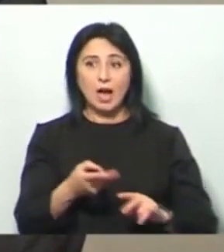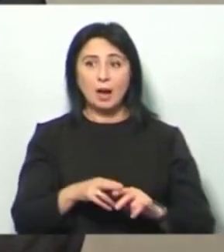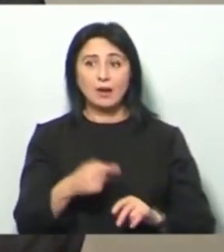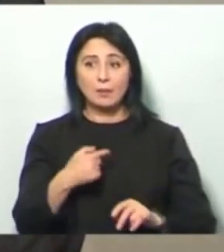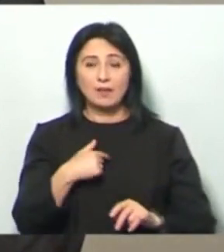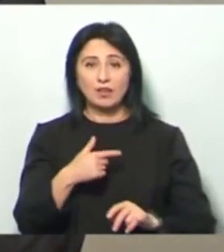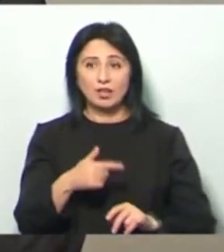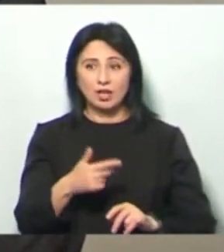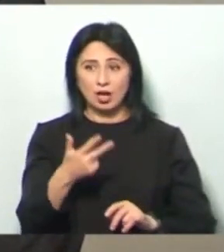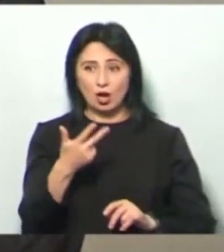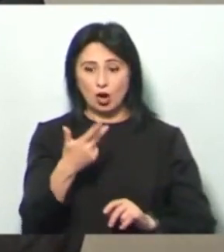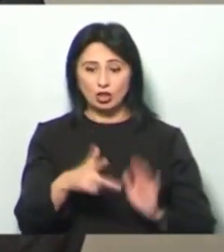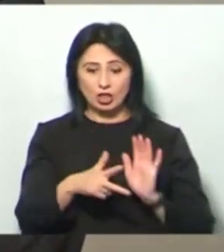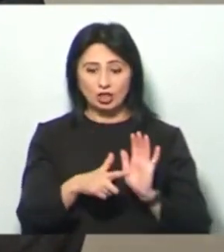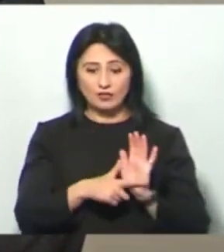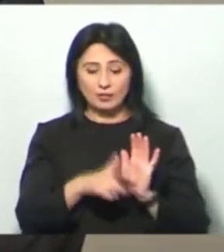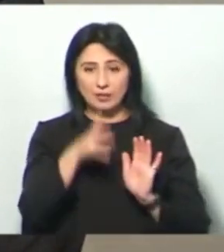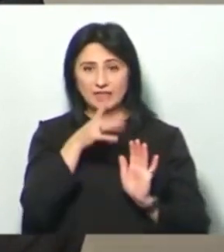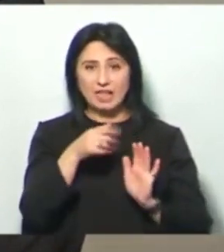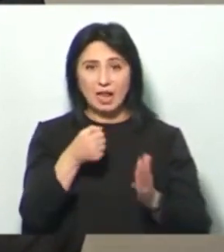ამიტომ მე 27 წლამდე